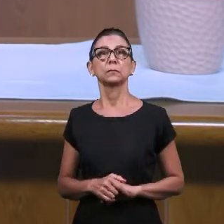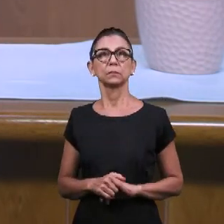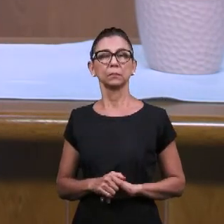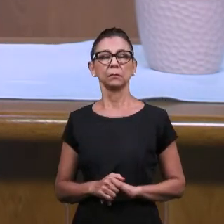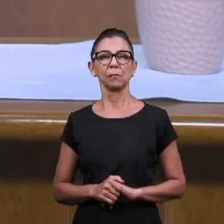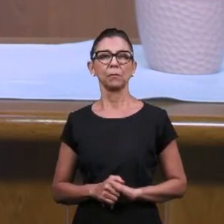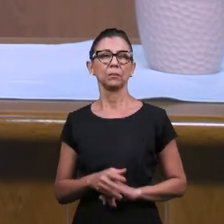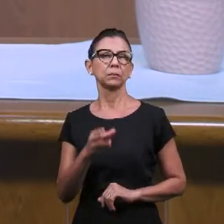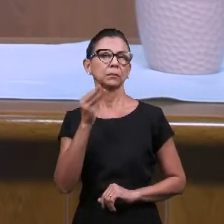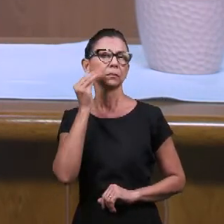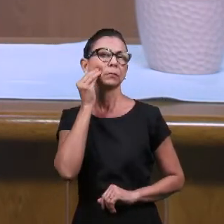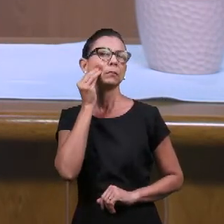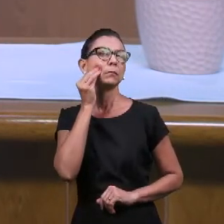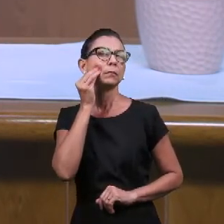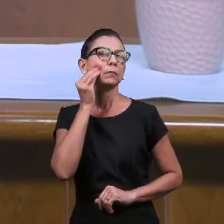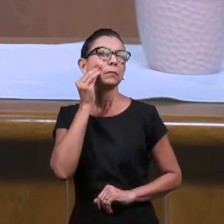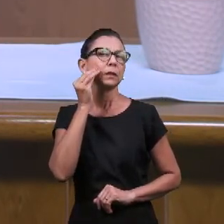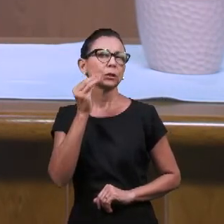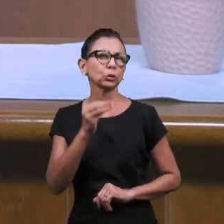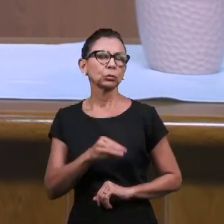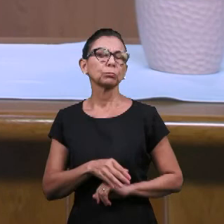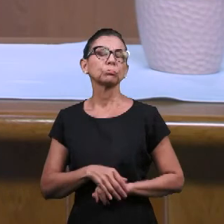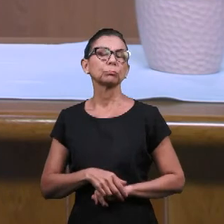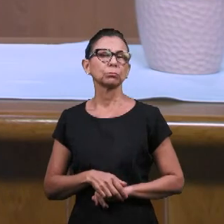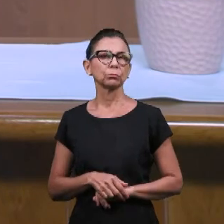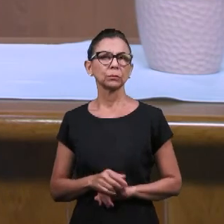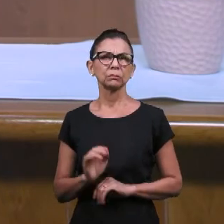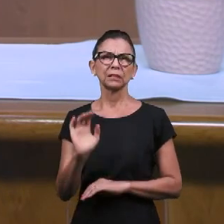Ну что за предательство?